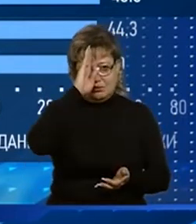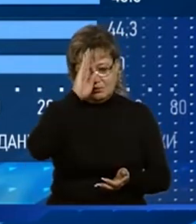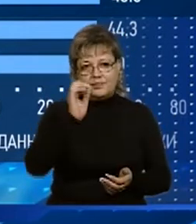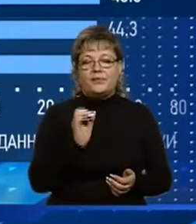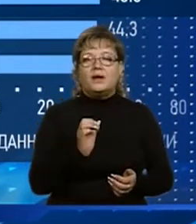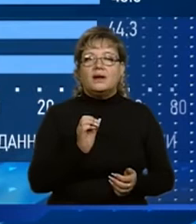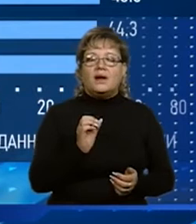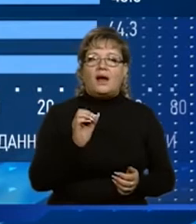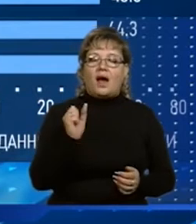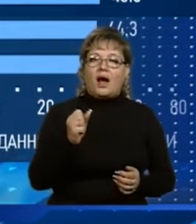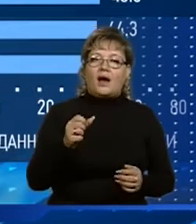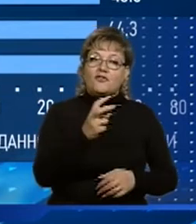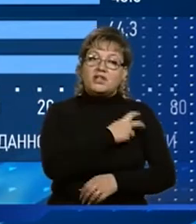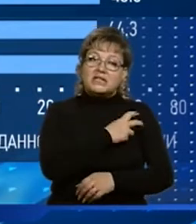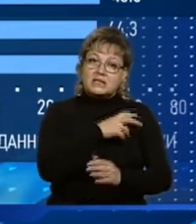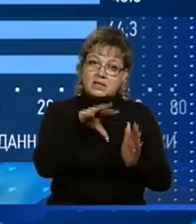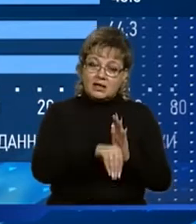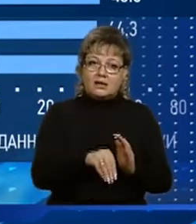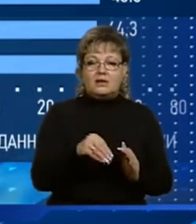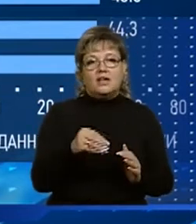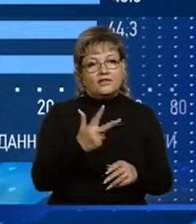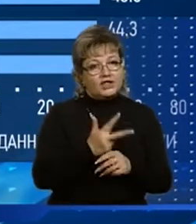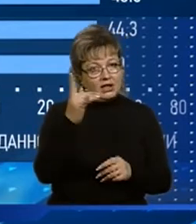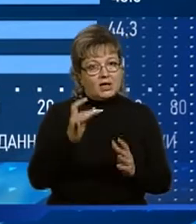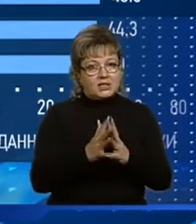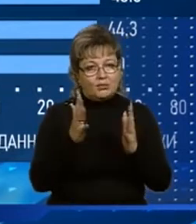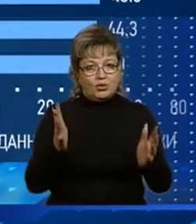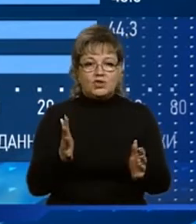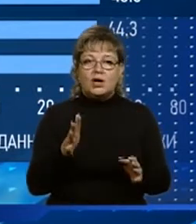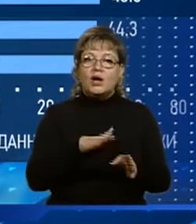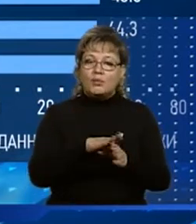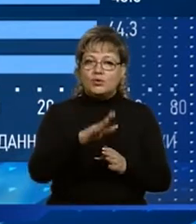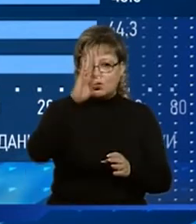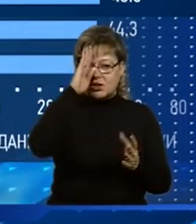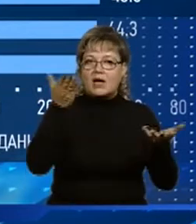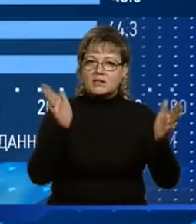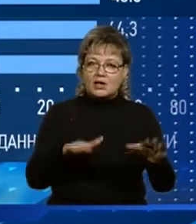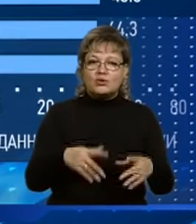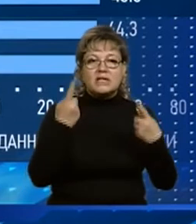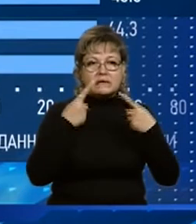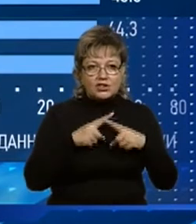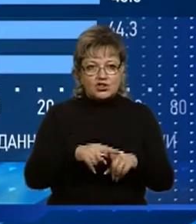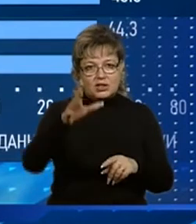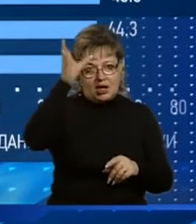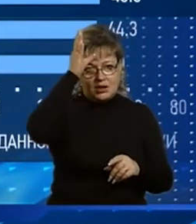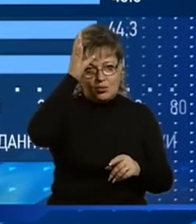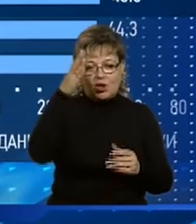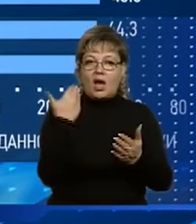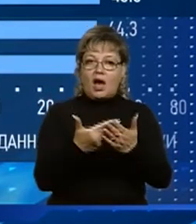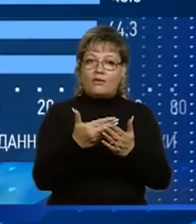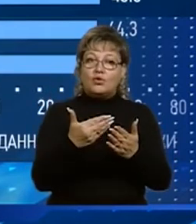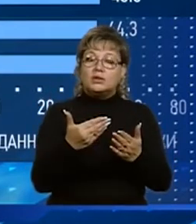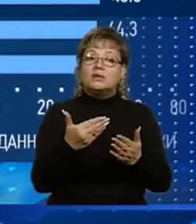половины человечества, а в области медицины – в целых 3 раза. Полностью мужскими остаются по-прежнему технические науки. А вот